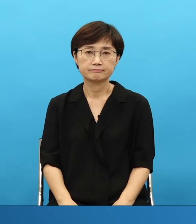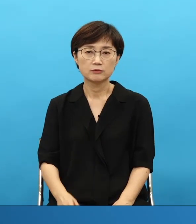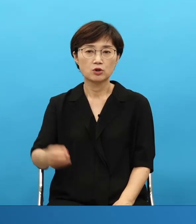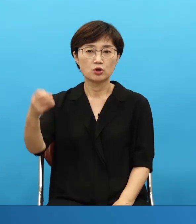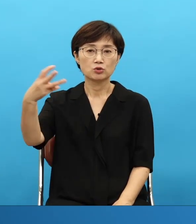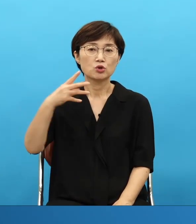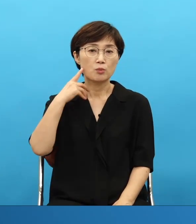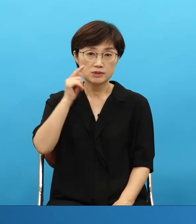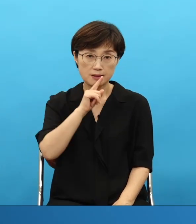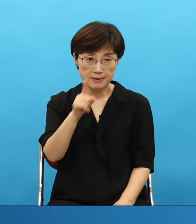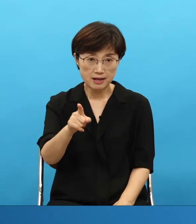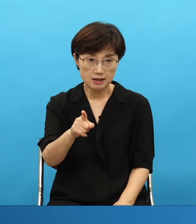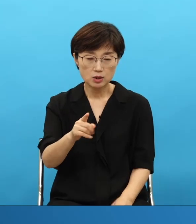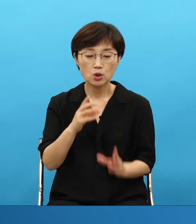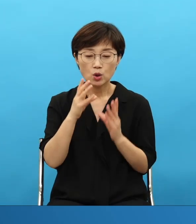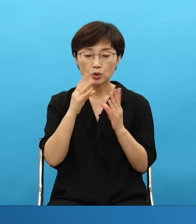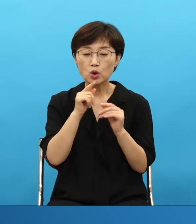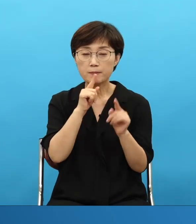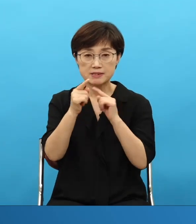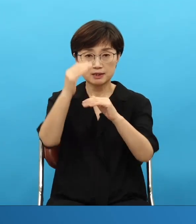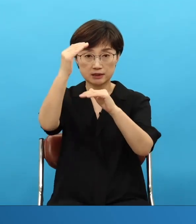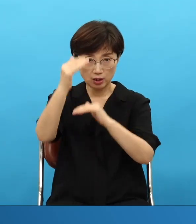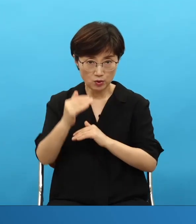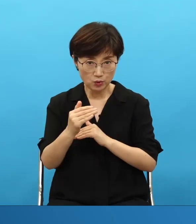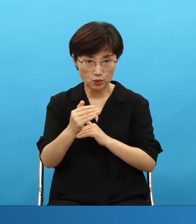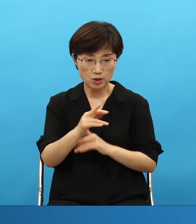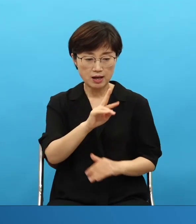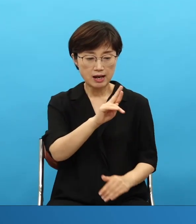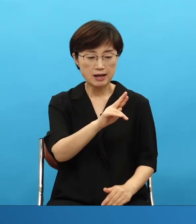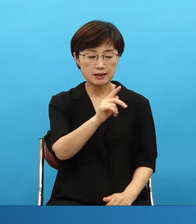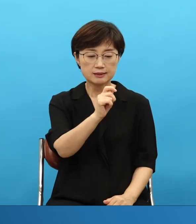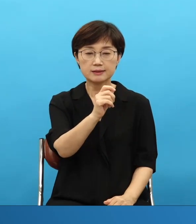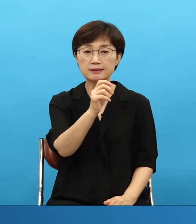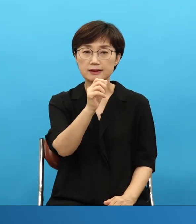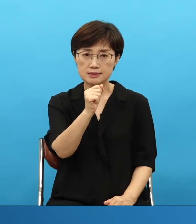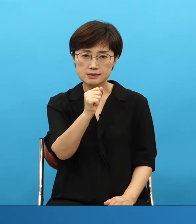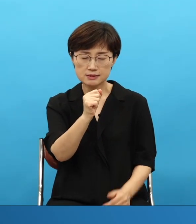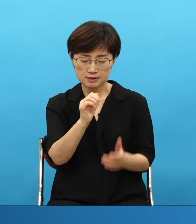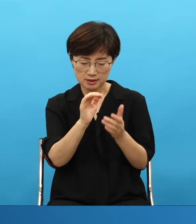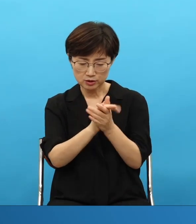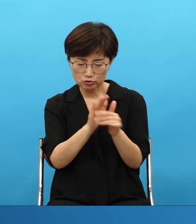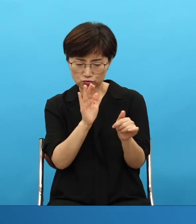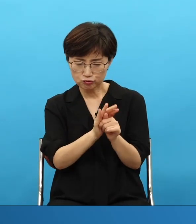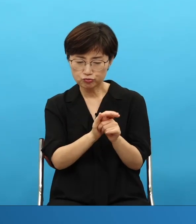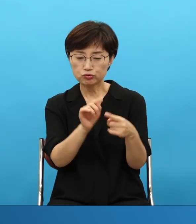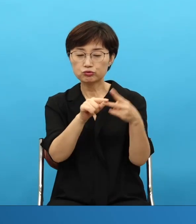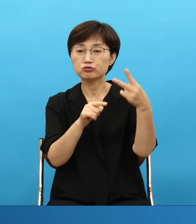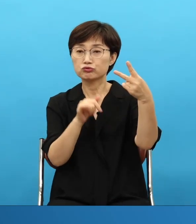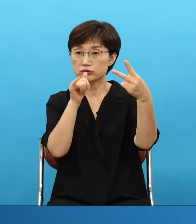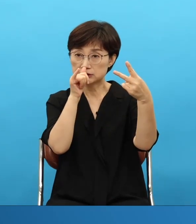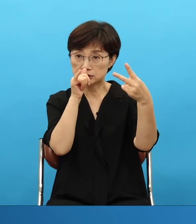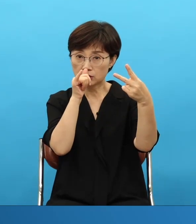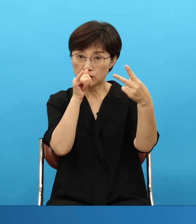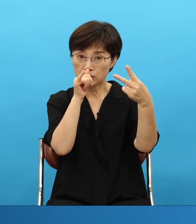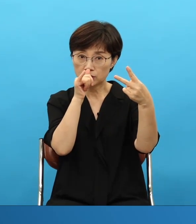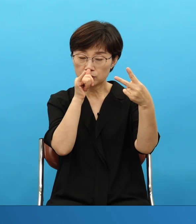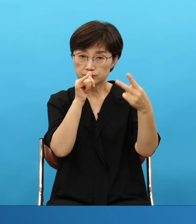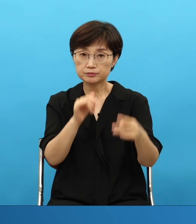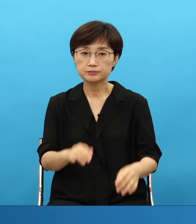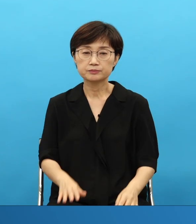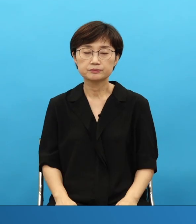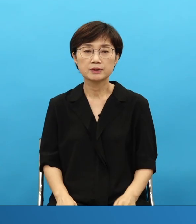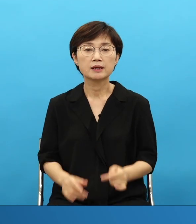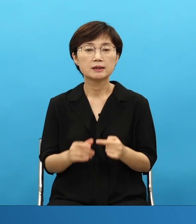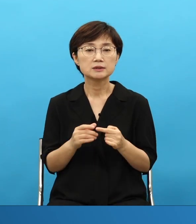류광수 목사는 핵심 메시지를 통해 RTS를 두고 체크해야 할 두 가지를 먼저 설명했습니다.